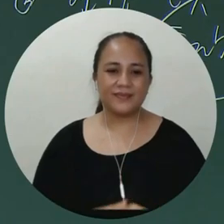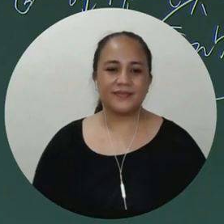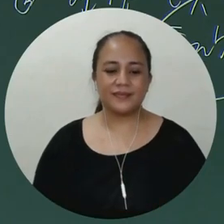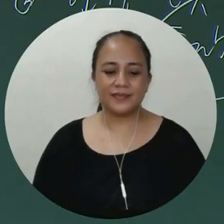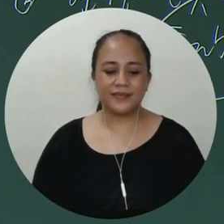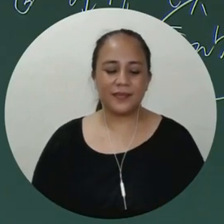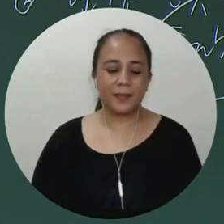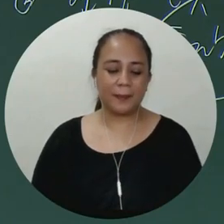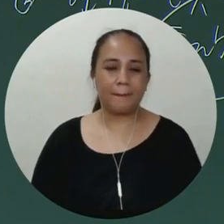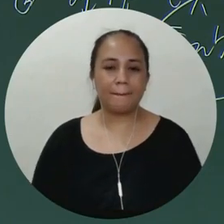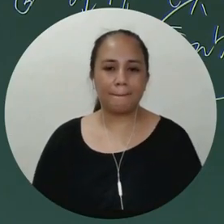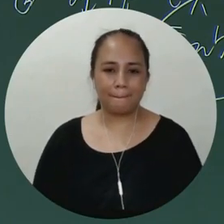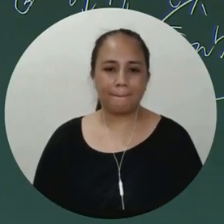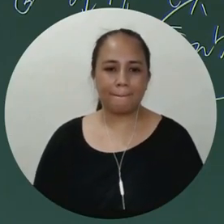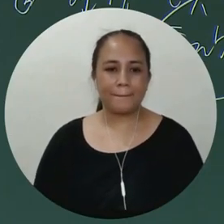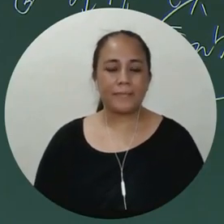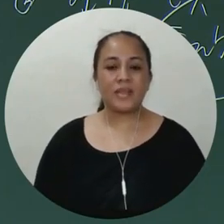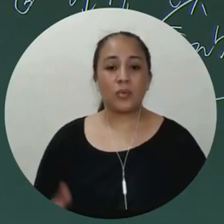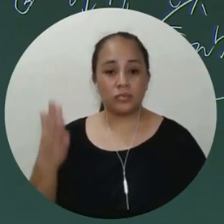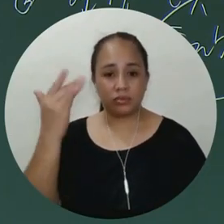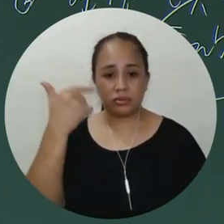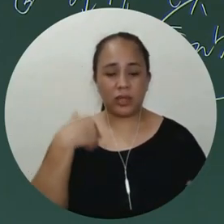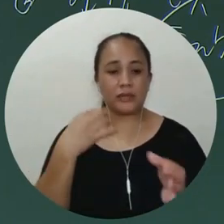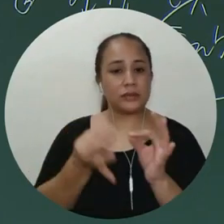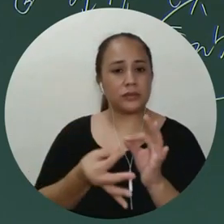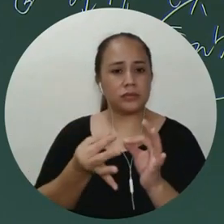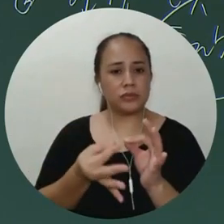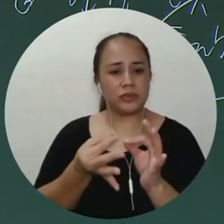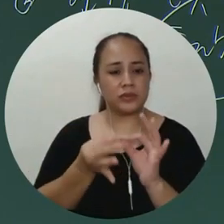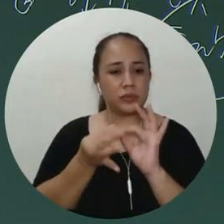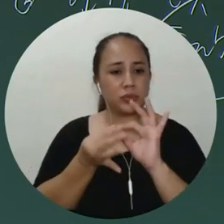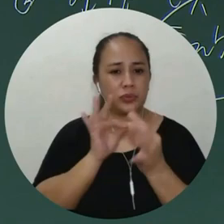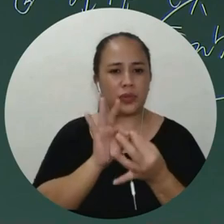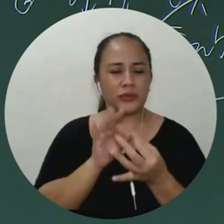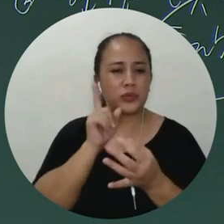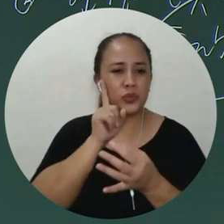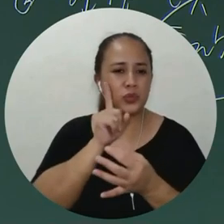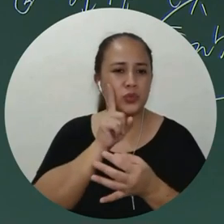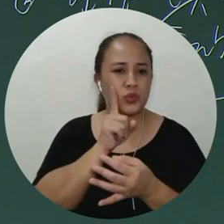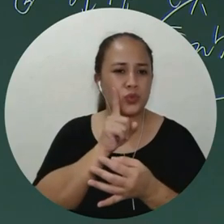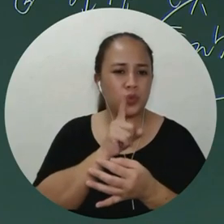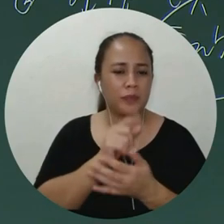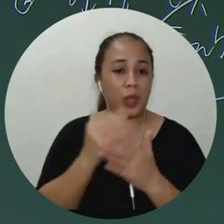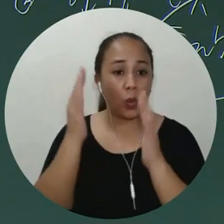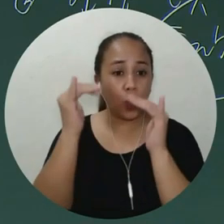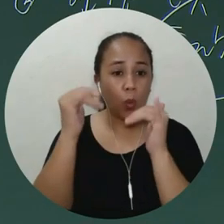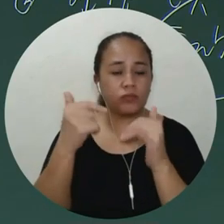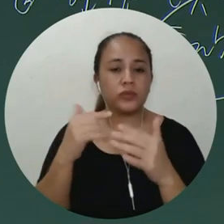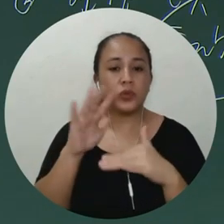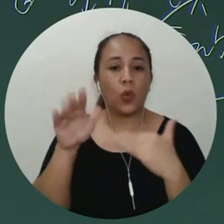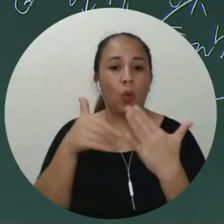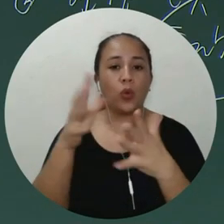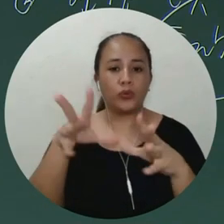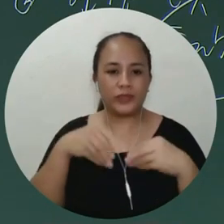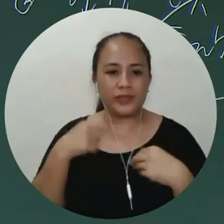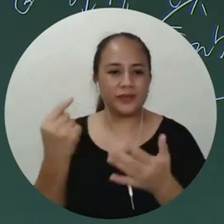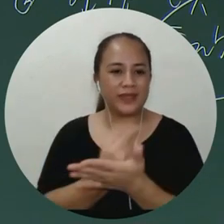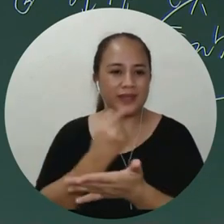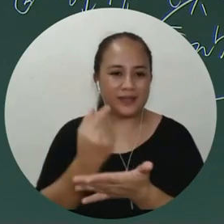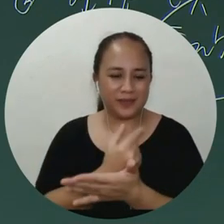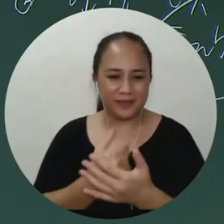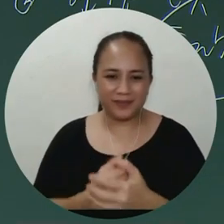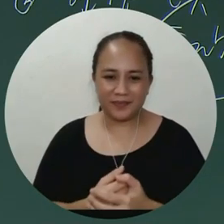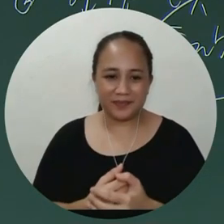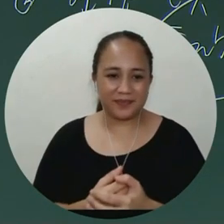많이 된 줄 믿습니다. So because our interpreter has interpreted so well, I hope that you have all received the gospel very accurately. 이런